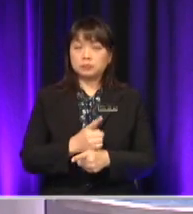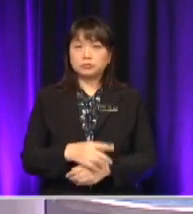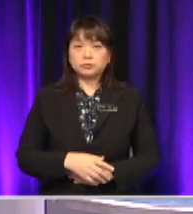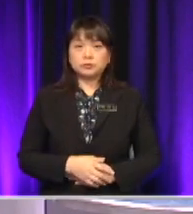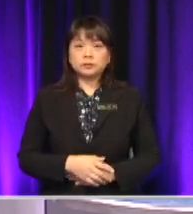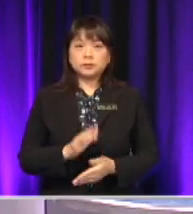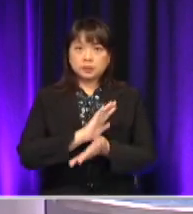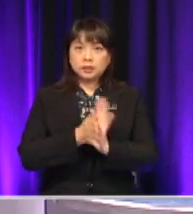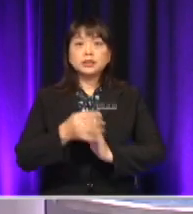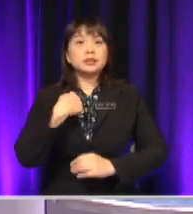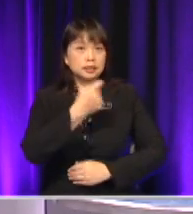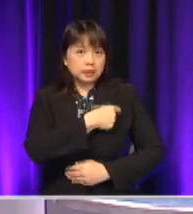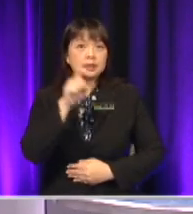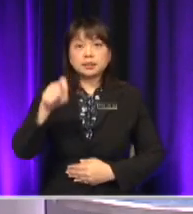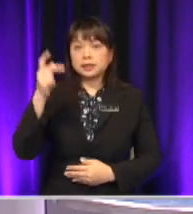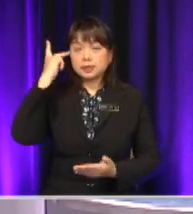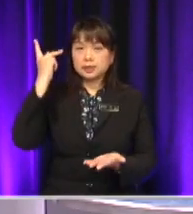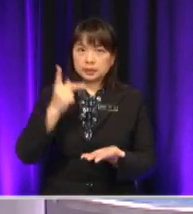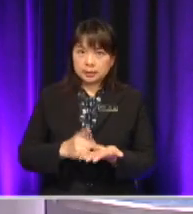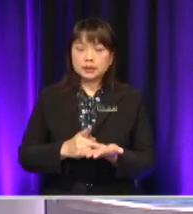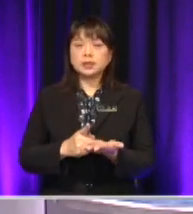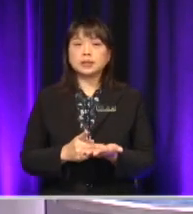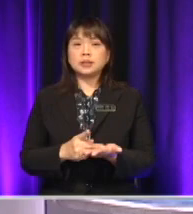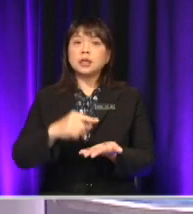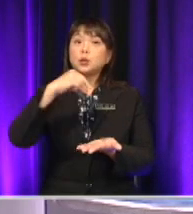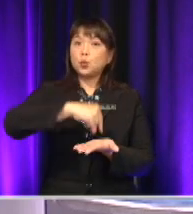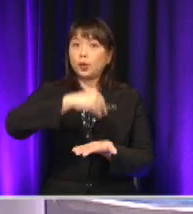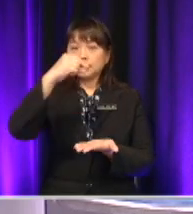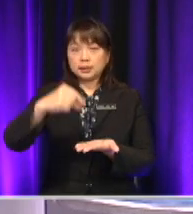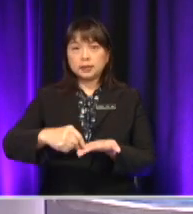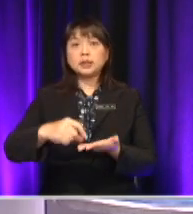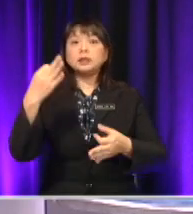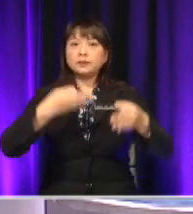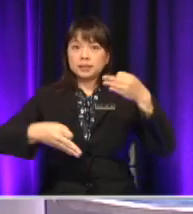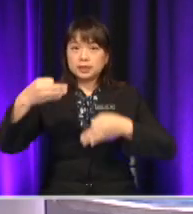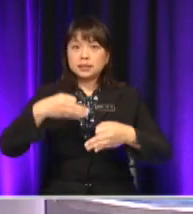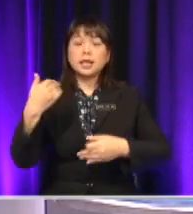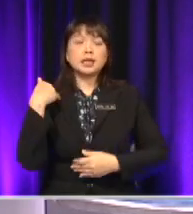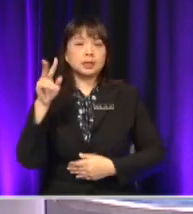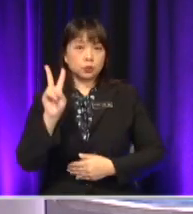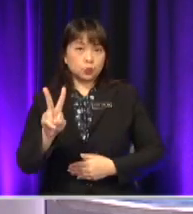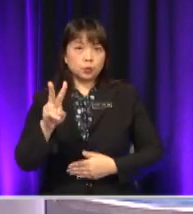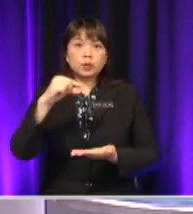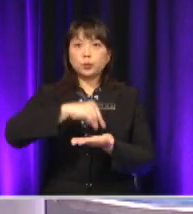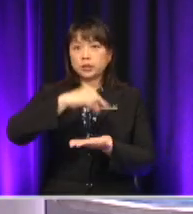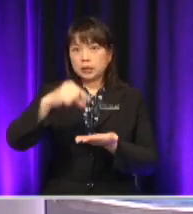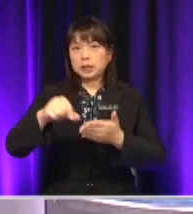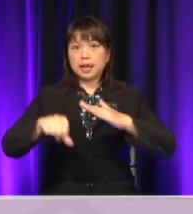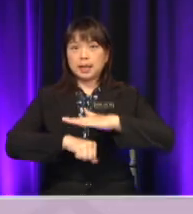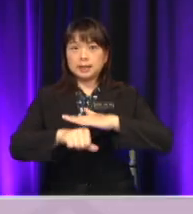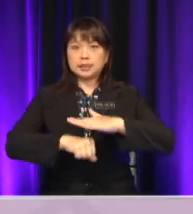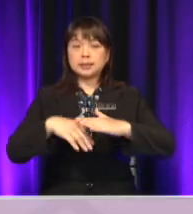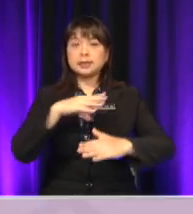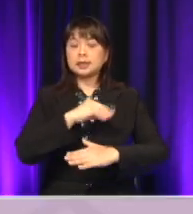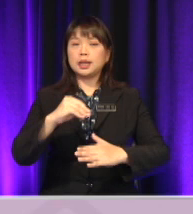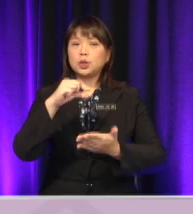itu kita kenal kuantiti fizik. Kuantiti fizik ini dia ada terbahagi kepada 2, iaitu kuantiti asas dan juga kuantiti